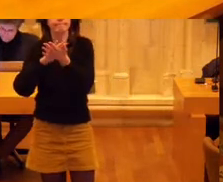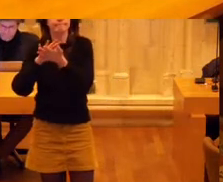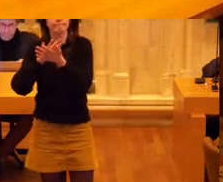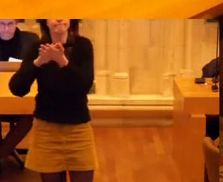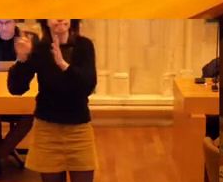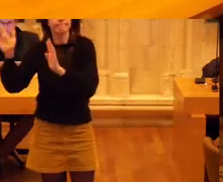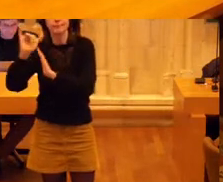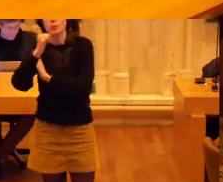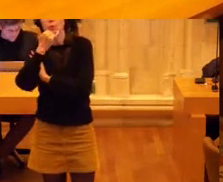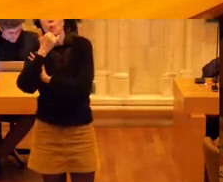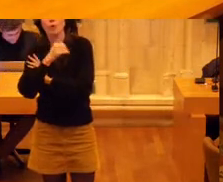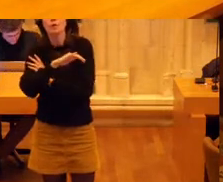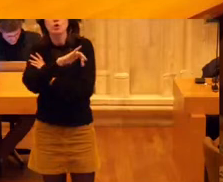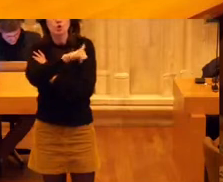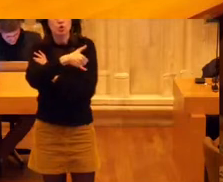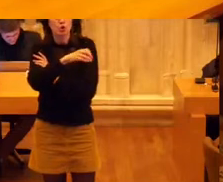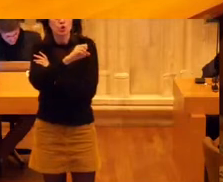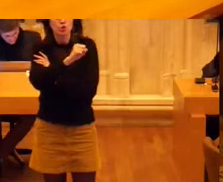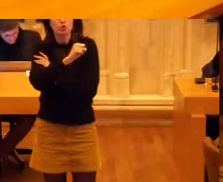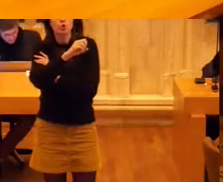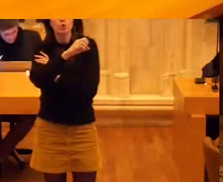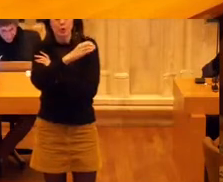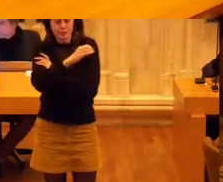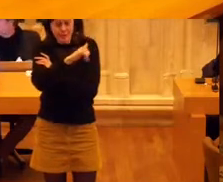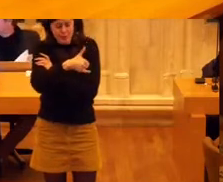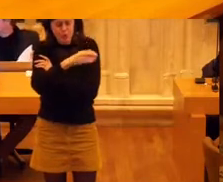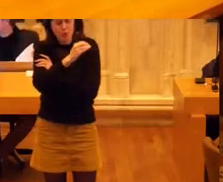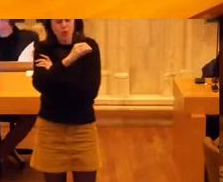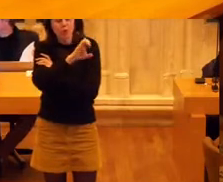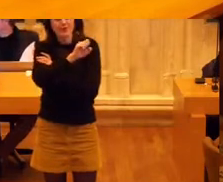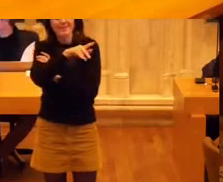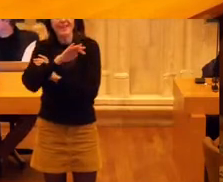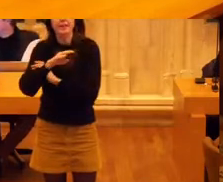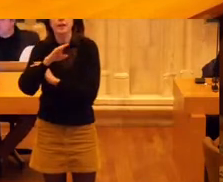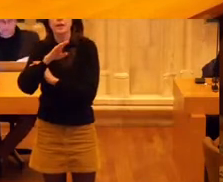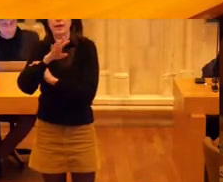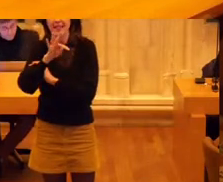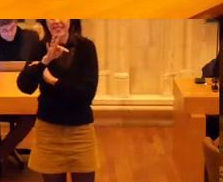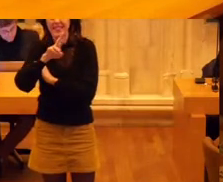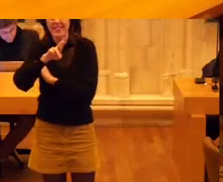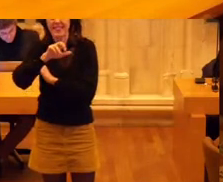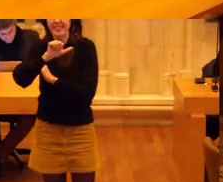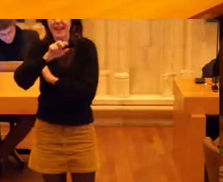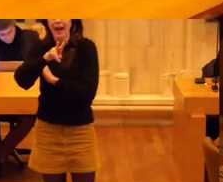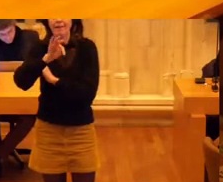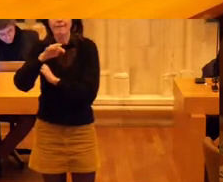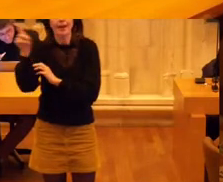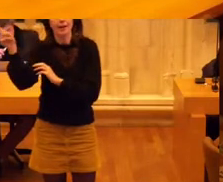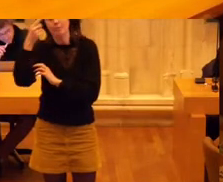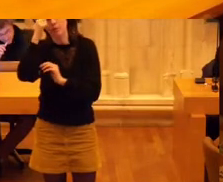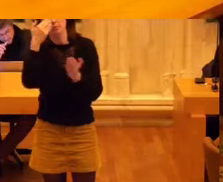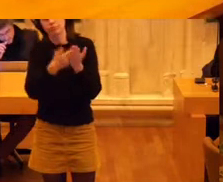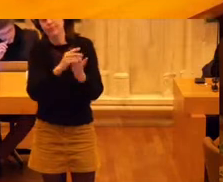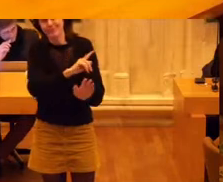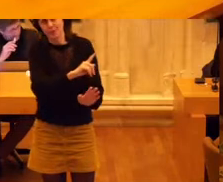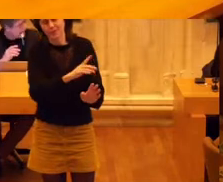pour le CU, c'est Josette Travers. Alors oui, Josette Bénard, oui, effectivement, ça fait partie des gens qu'on pourrait effectivement...